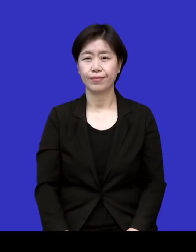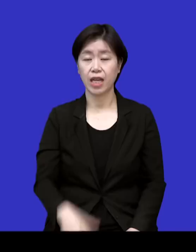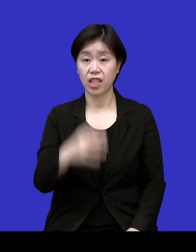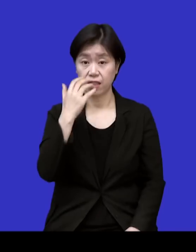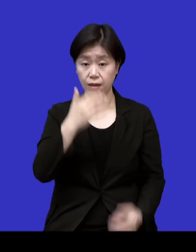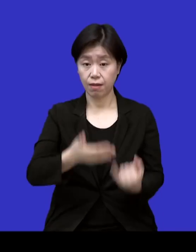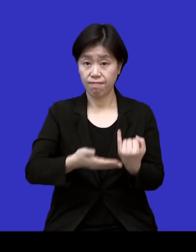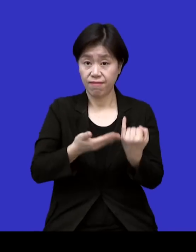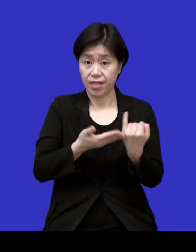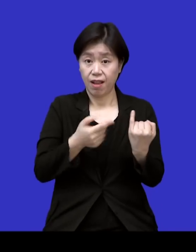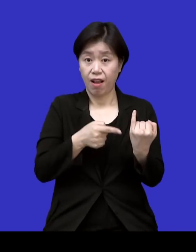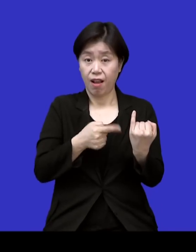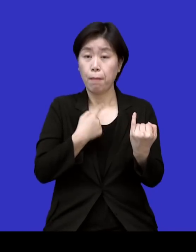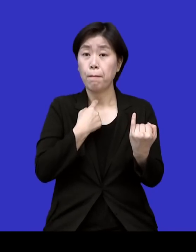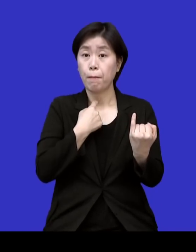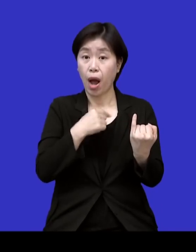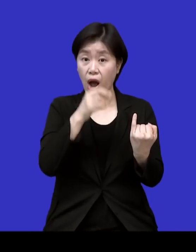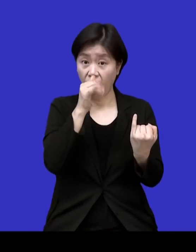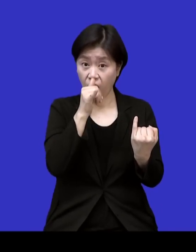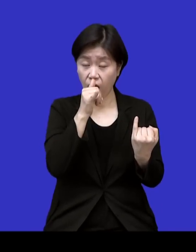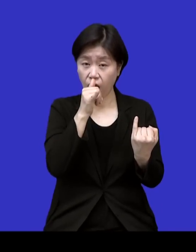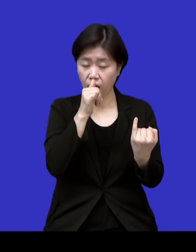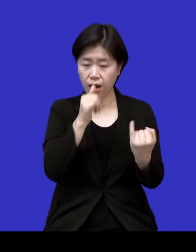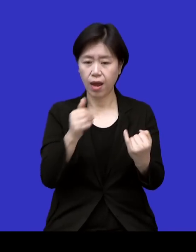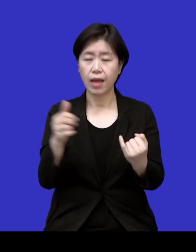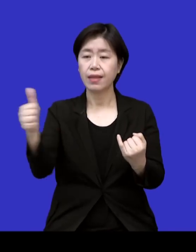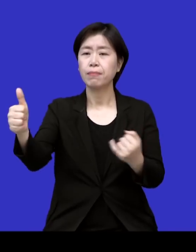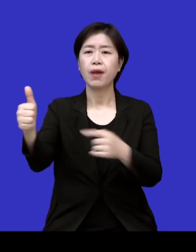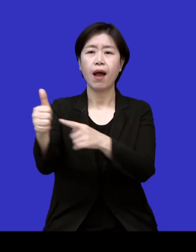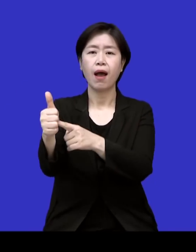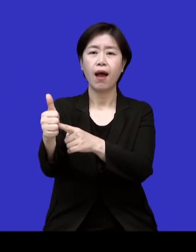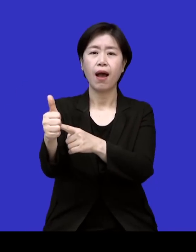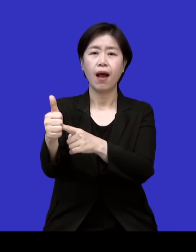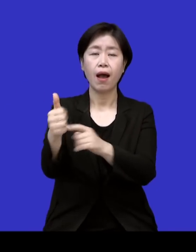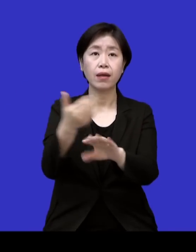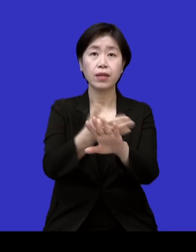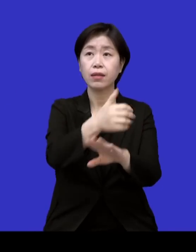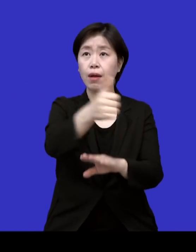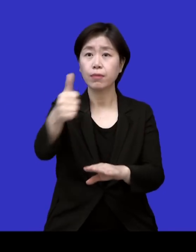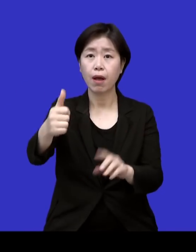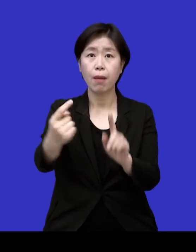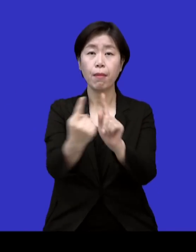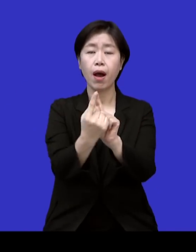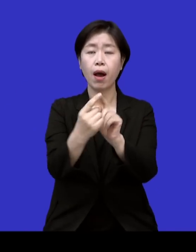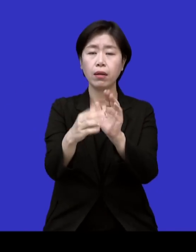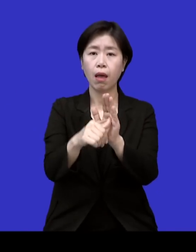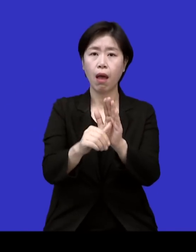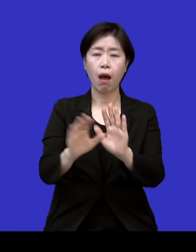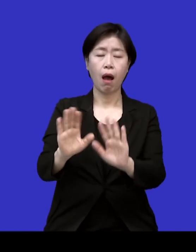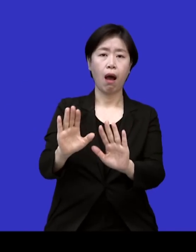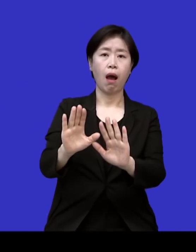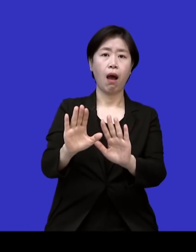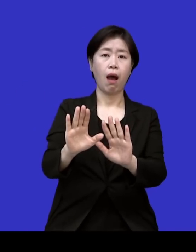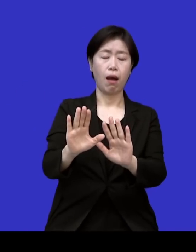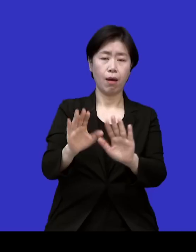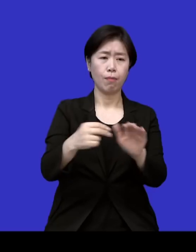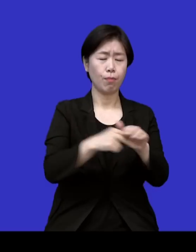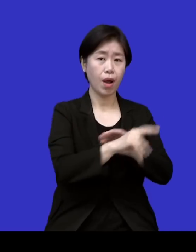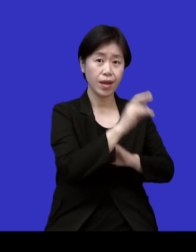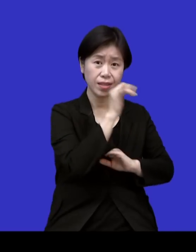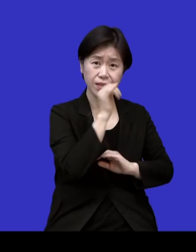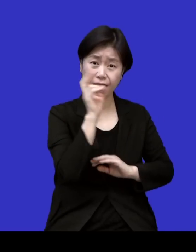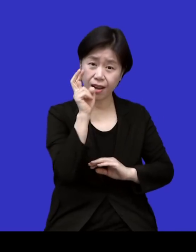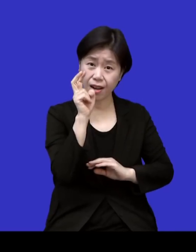경우에 어떻게 보면 그 어린 시절에 왜곡된 남성상 때문에 네, 맞아요. 이 남편과의 관계도 좀 어려울 수 있다도 하던데 네. 어떠셨어요?